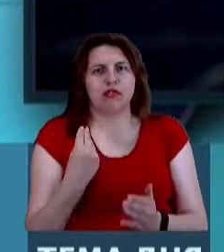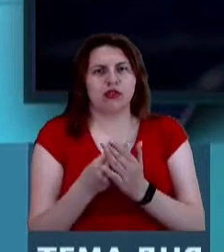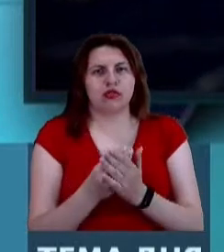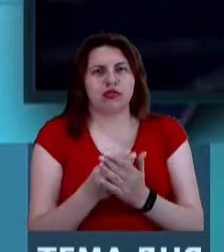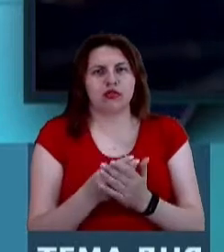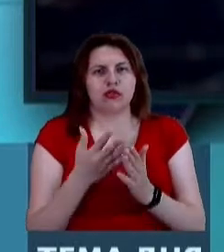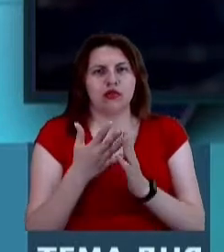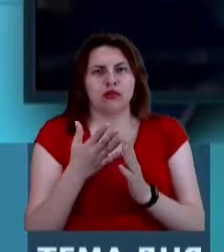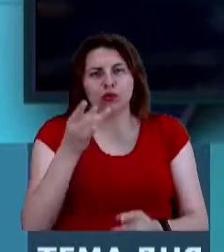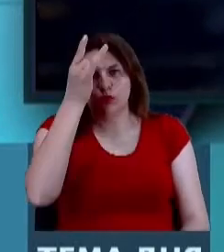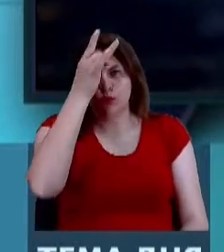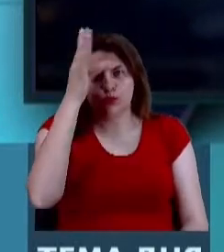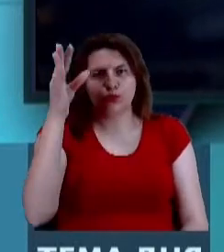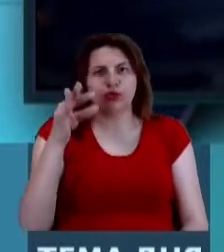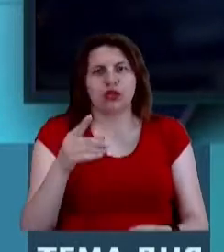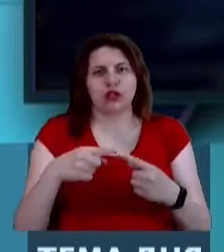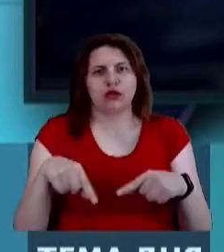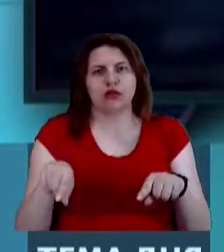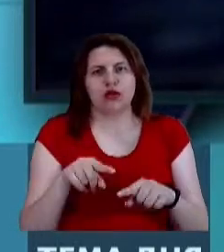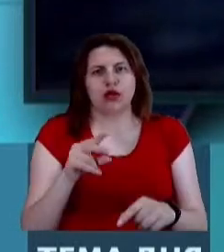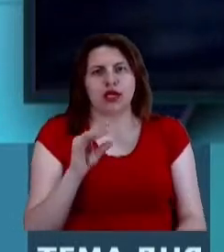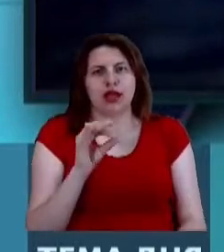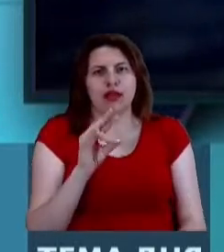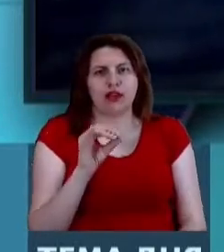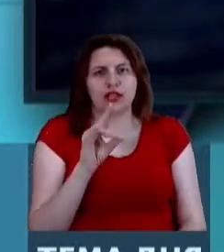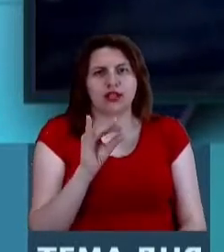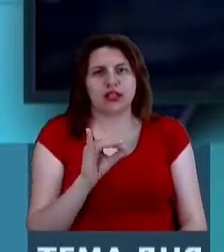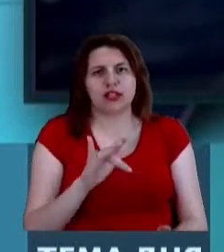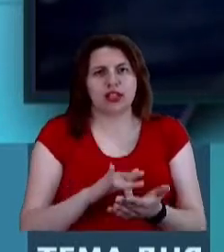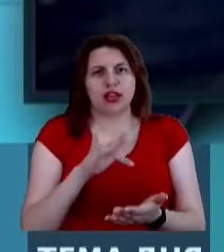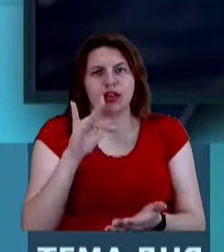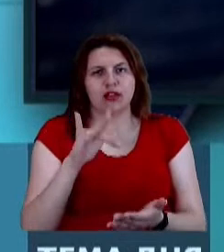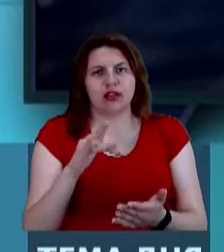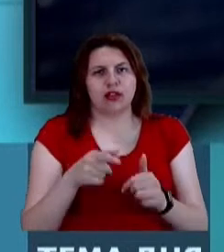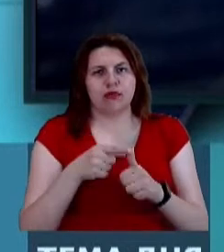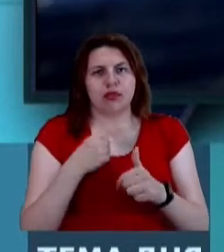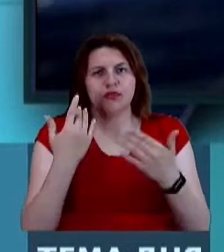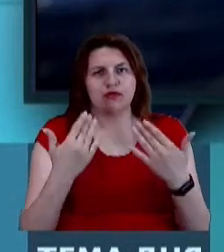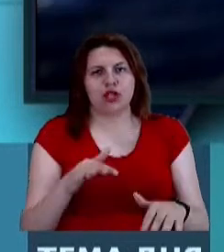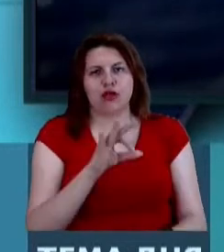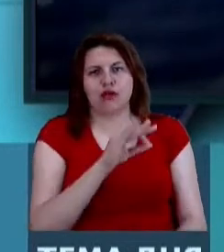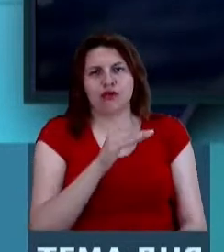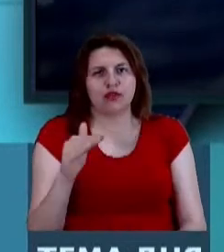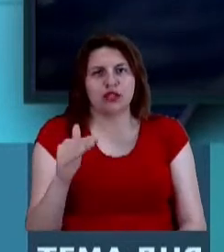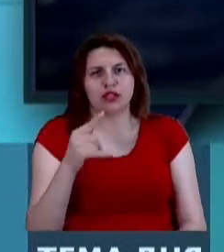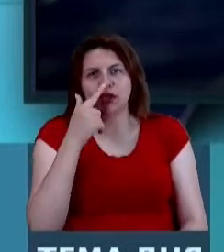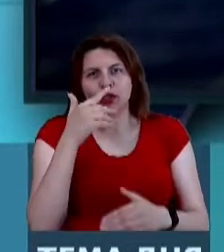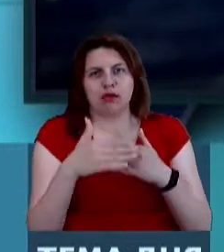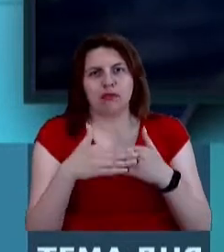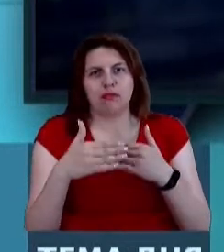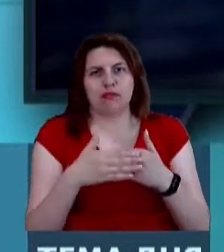культурних заходів і в тому ж Кеннеді-центрі, ім'я якого офіційно вже внесено на стіну найближчих донорів